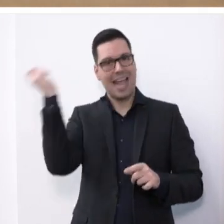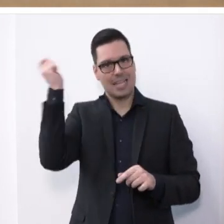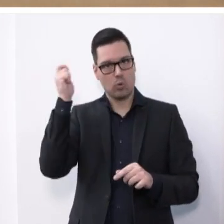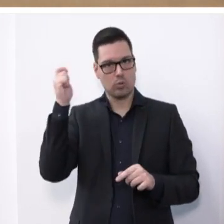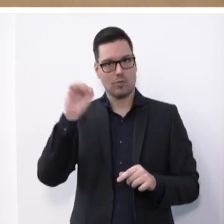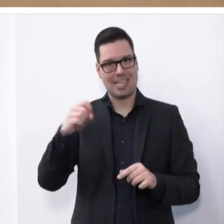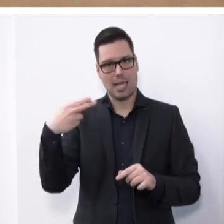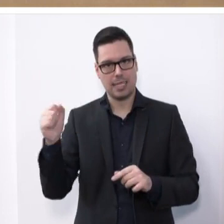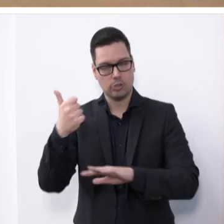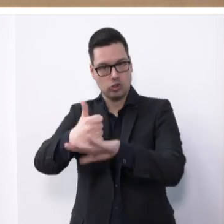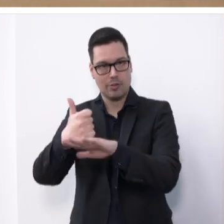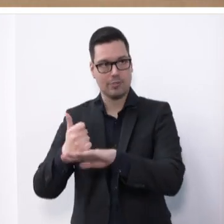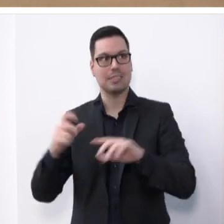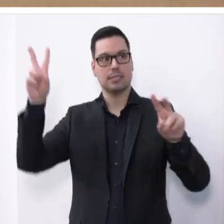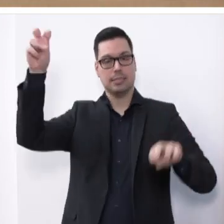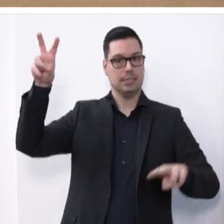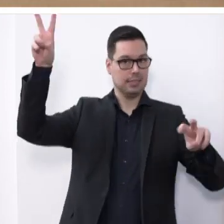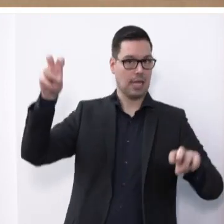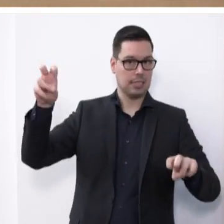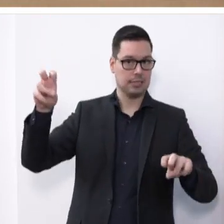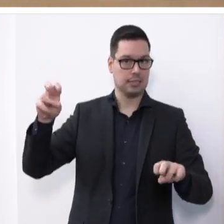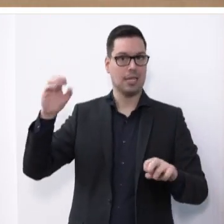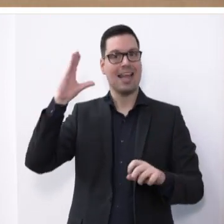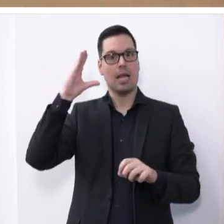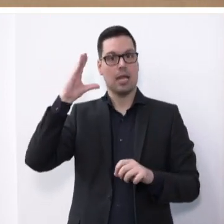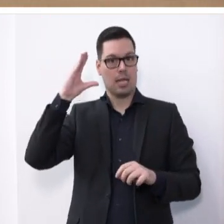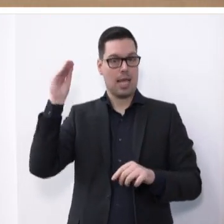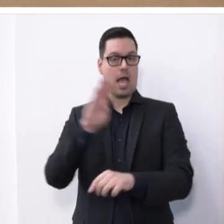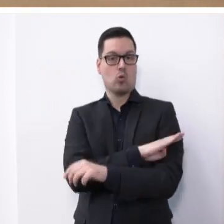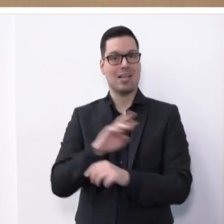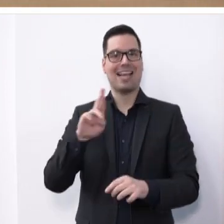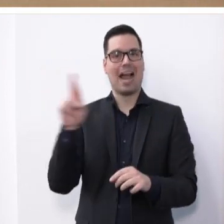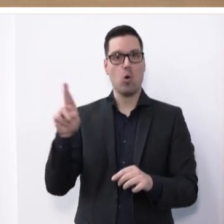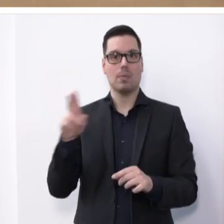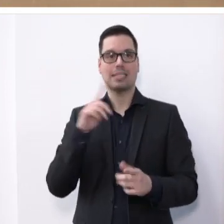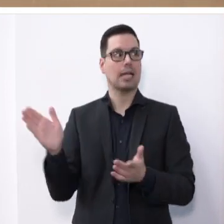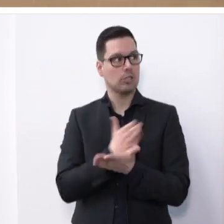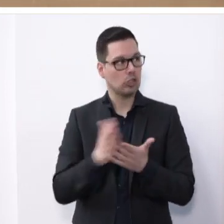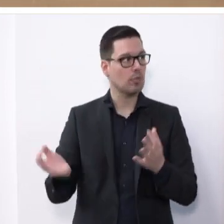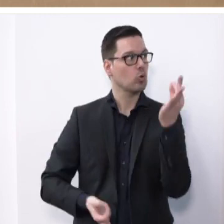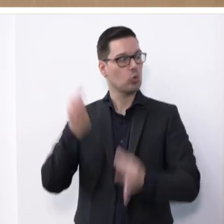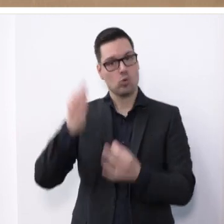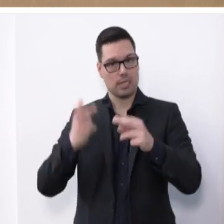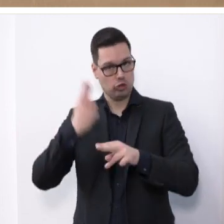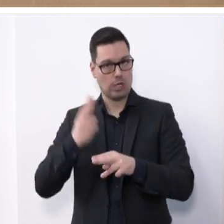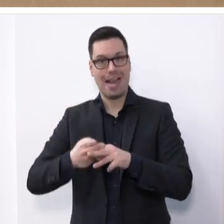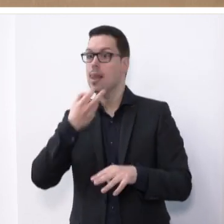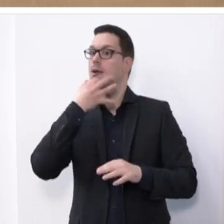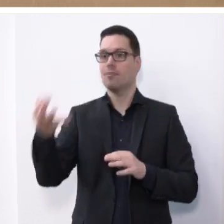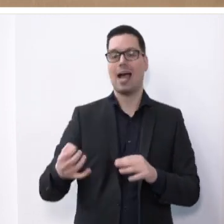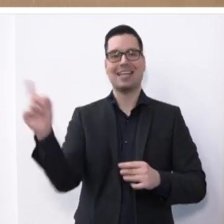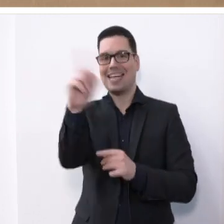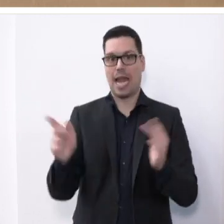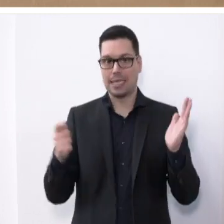sie haben eben inzitiert der Kollege Rauber sagt entscheiden dafür ob grüner Stahl im sal produziert wird ist die Frage der